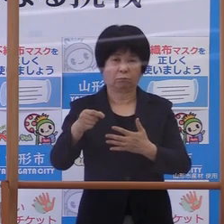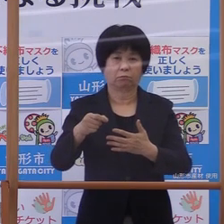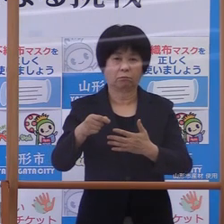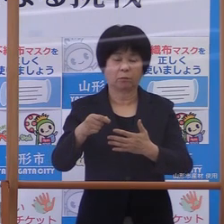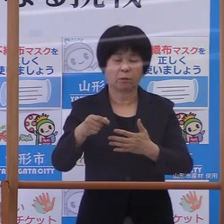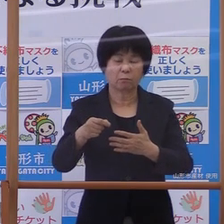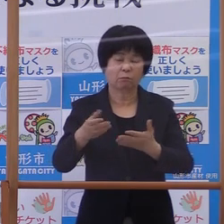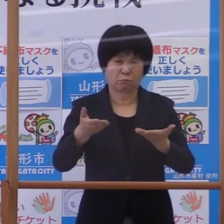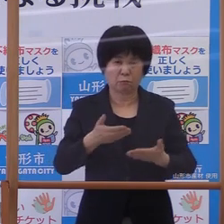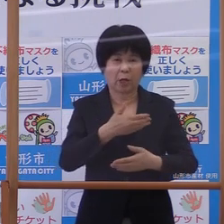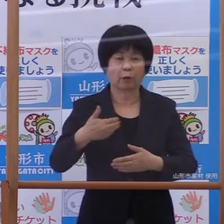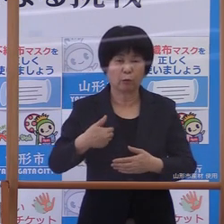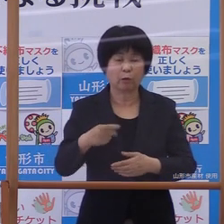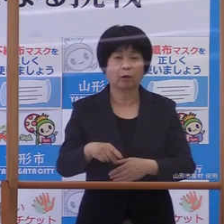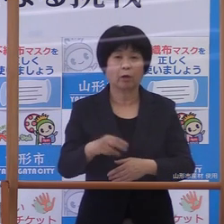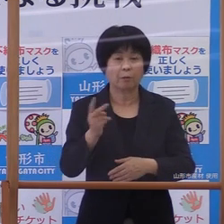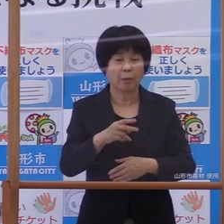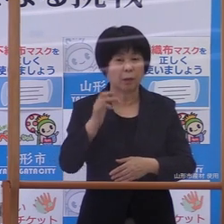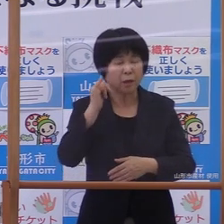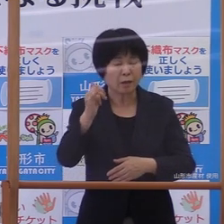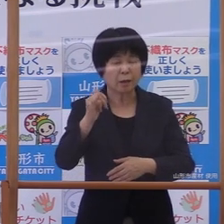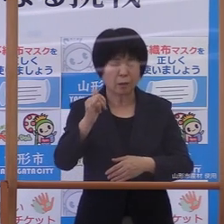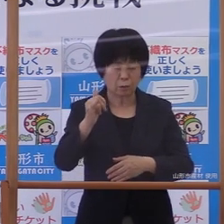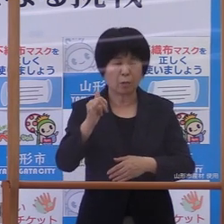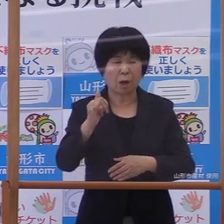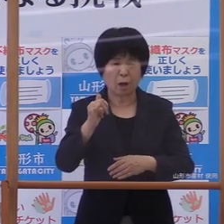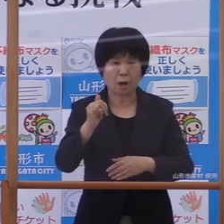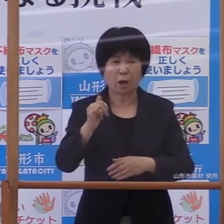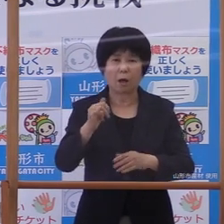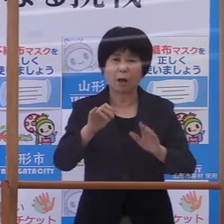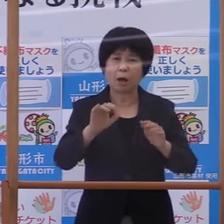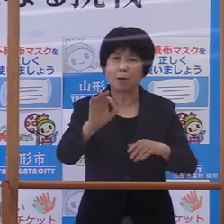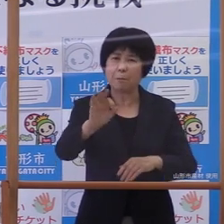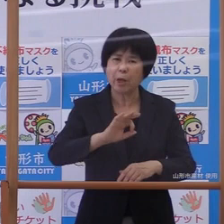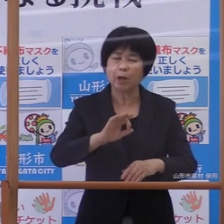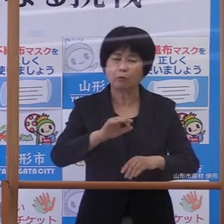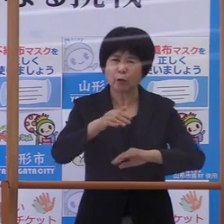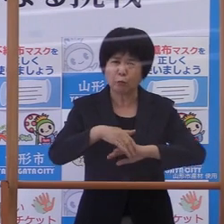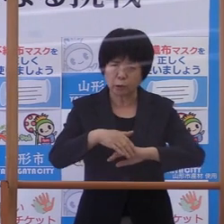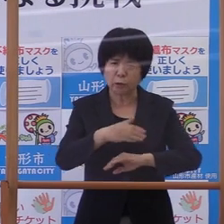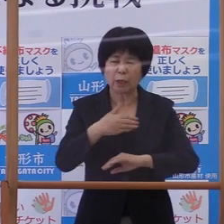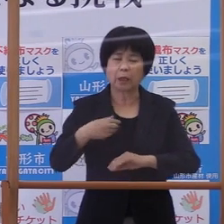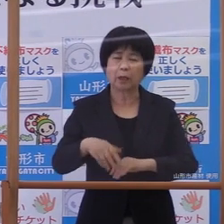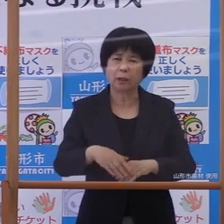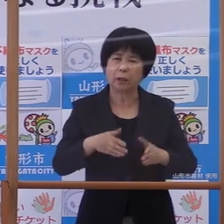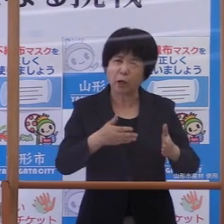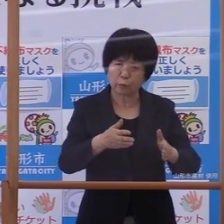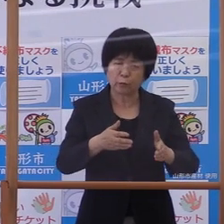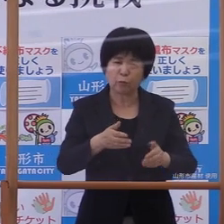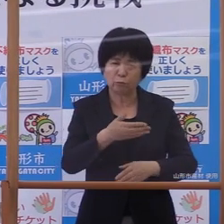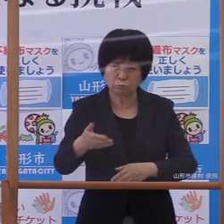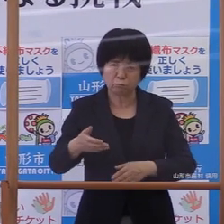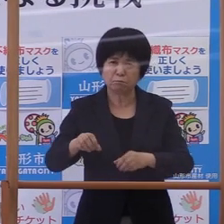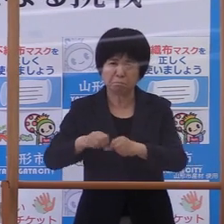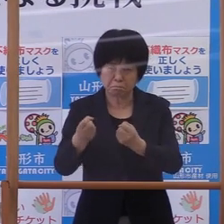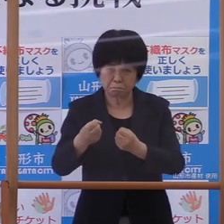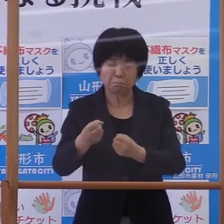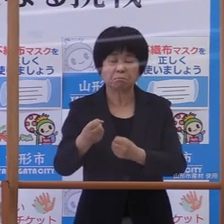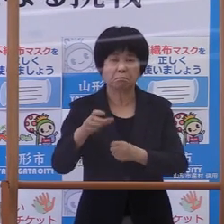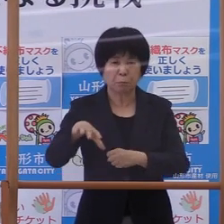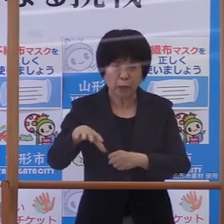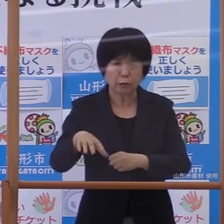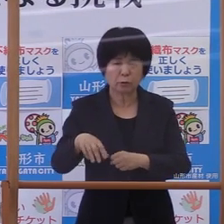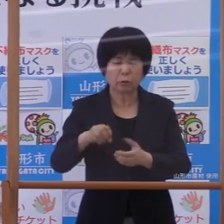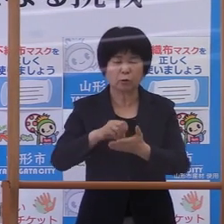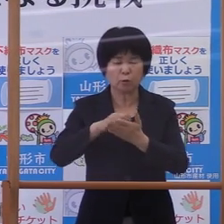能となります。また電話やメールで受け付けておりました道路や公園、河川などの損傷箇所や不法